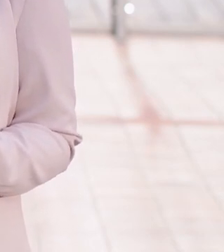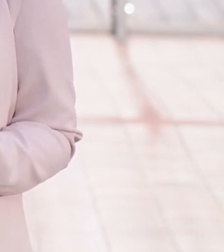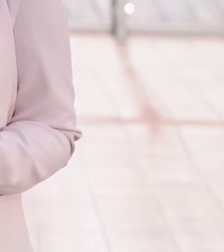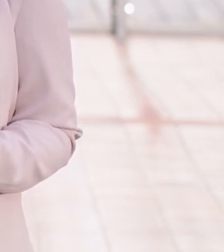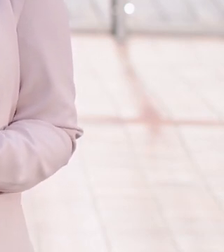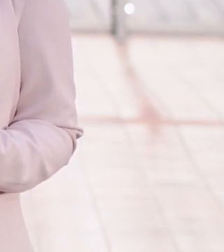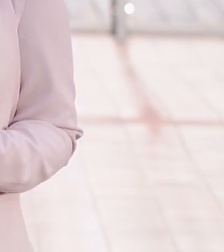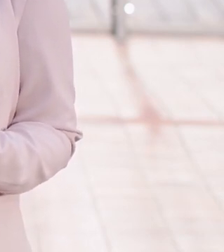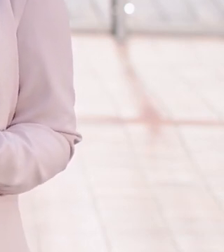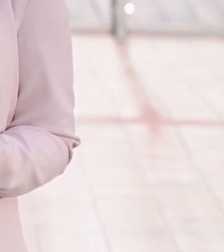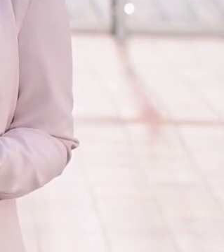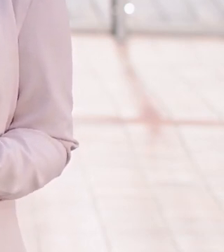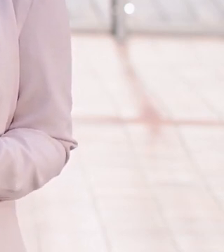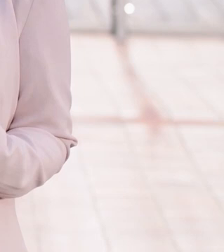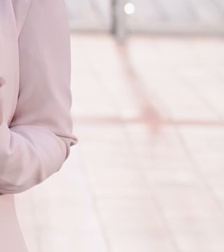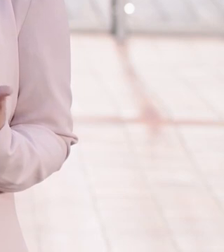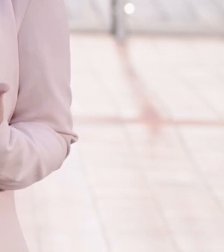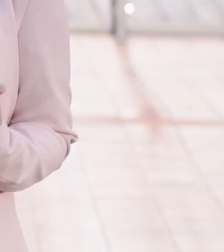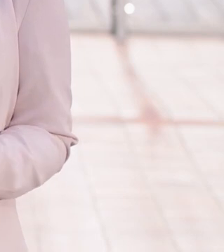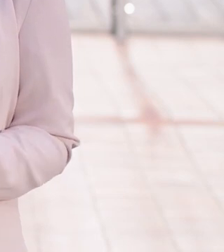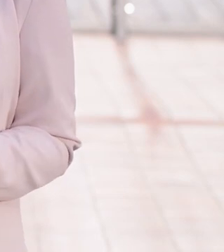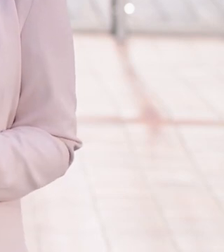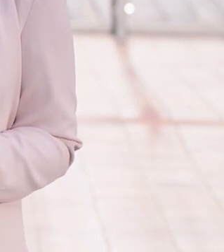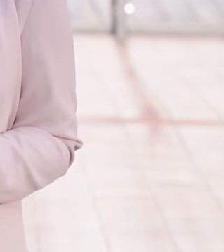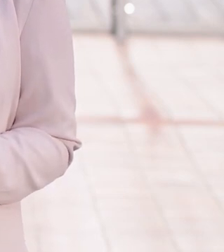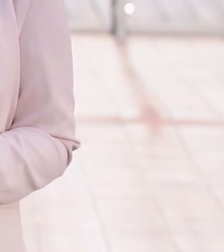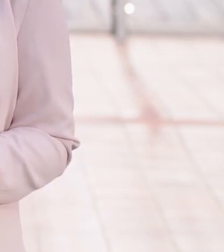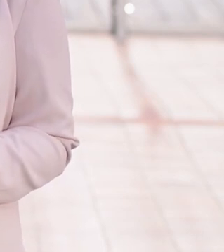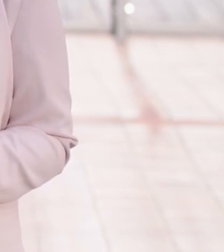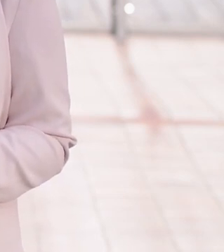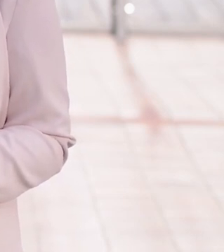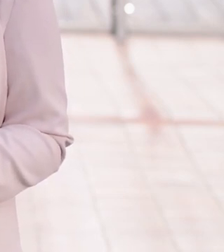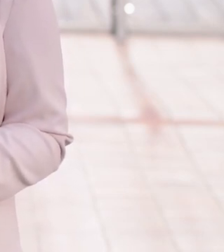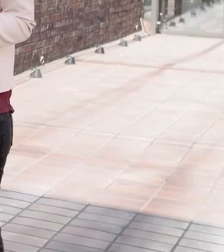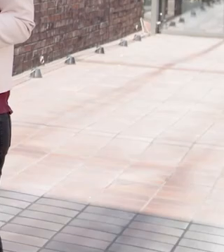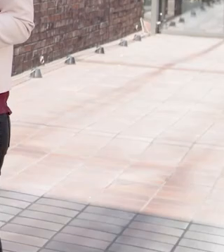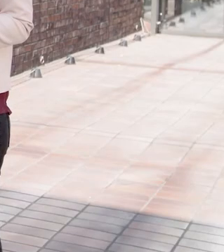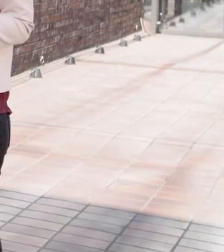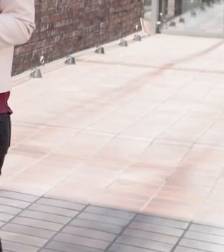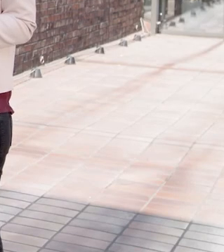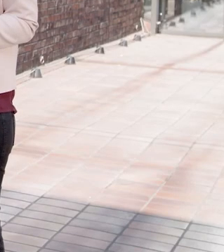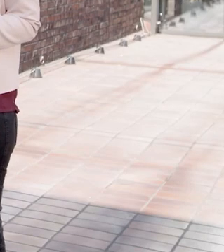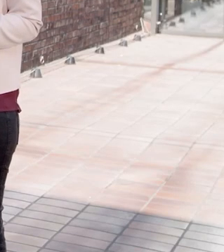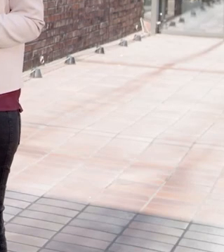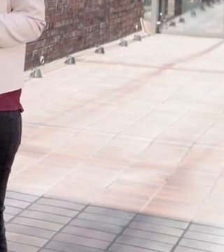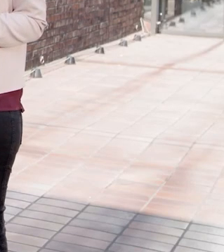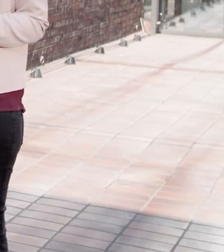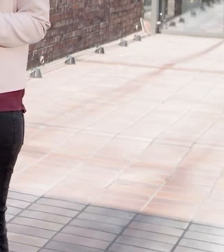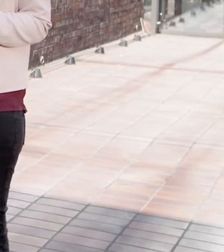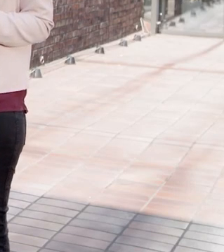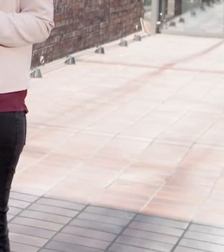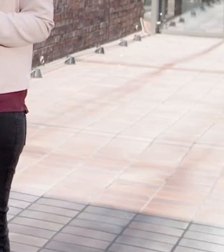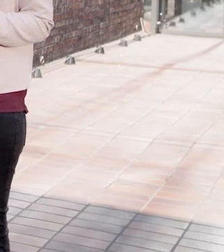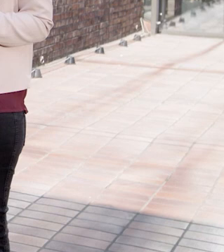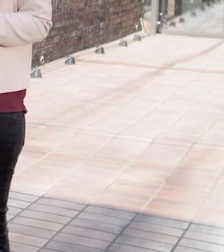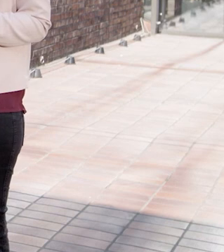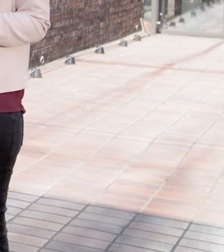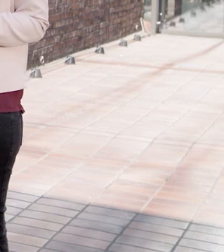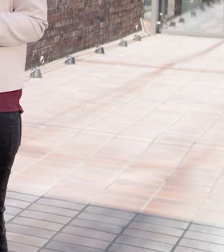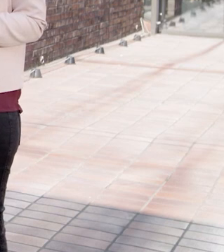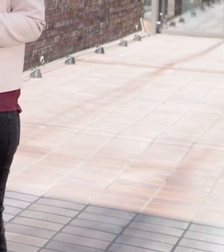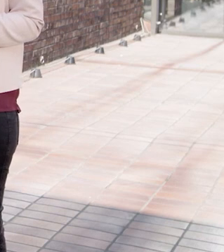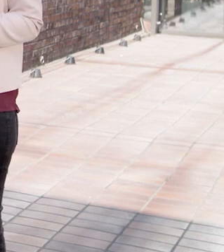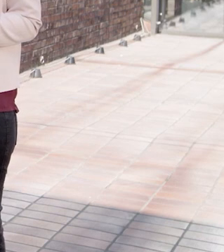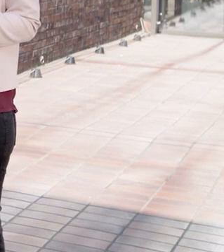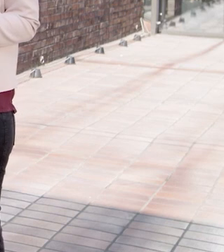dobrostanu psychologicznego i takiego dobrego funkcjonowania. od ponad 10 lat studenci Uniwersytetu Śląskiego